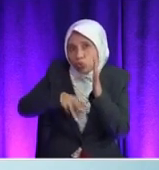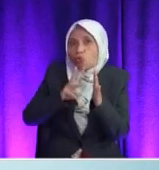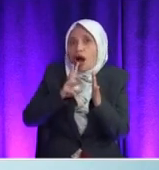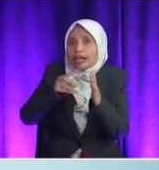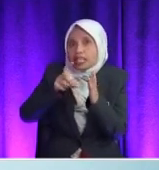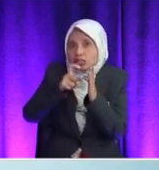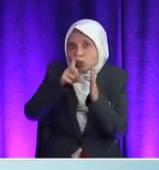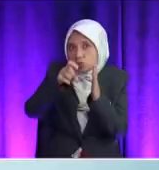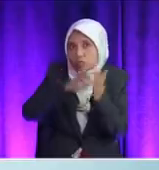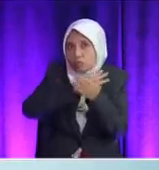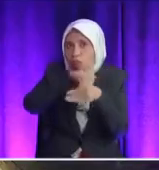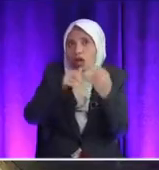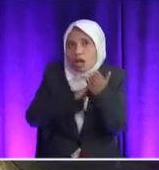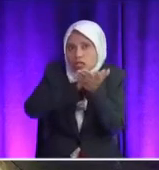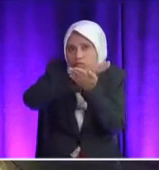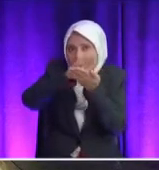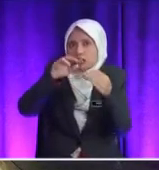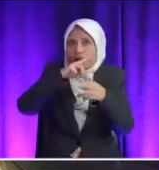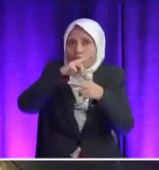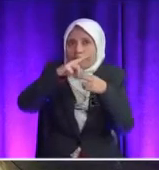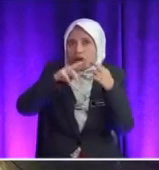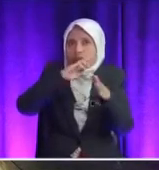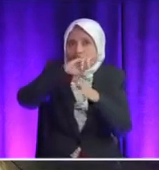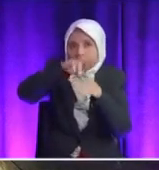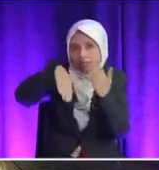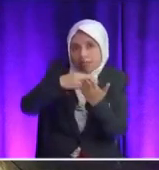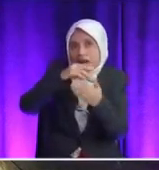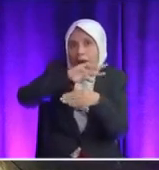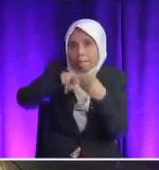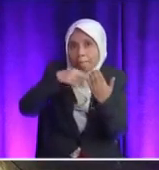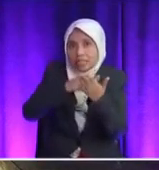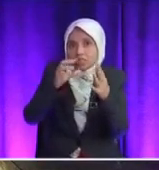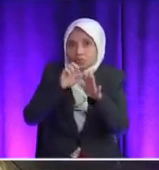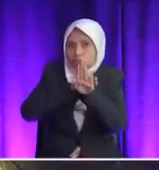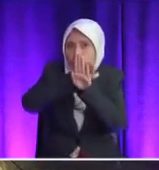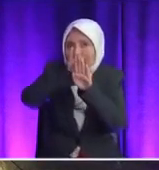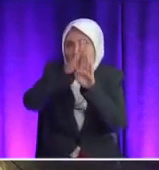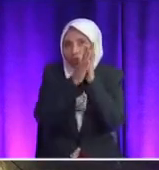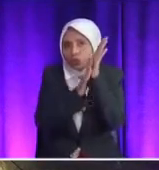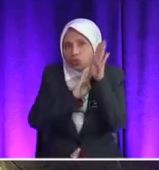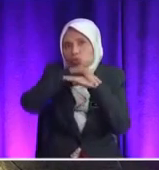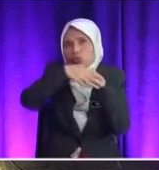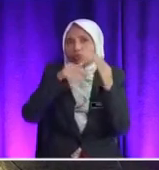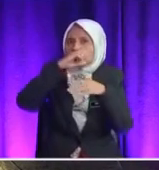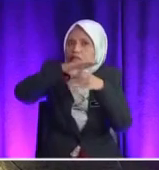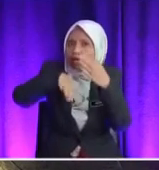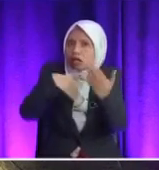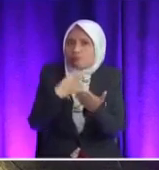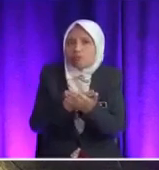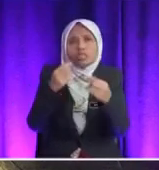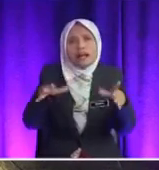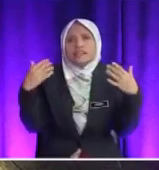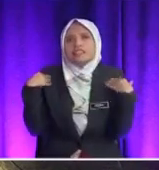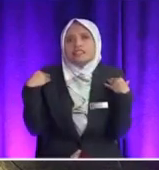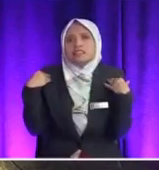semua permukaannya atuh kalau kita cuci tadi lagi kosong-kosong tuh nih 6 pak